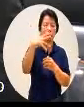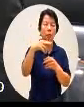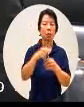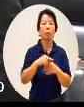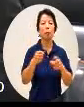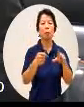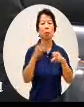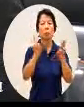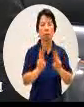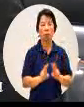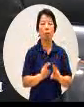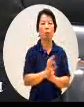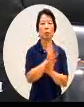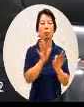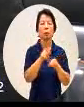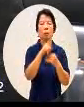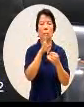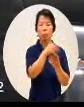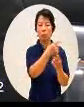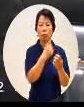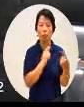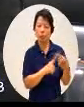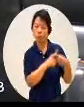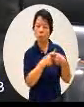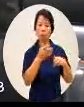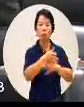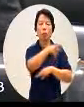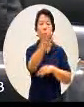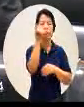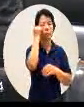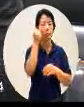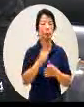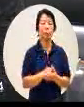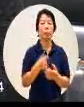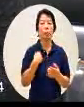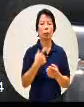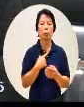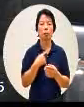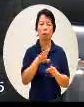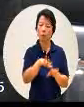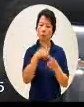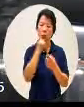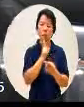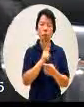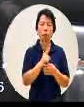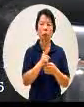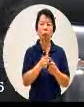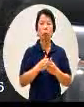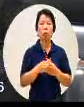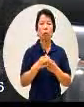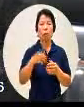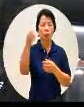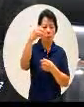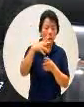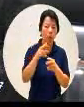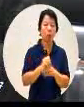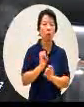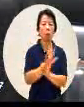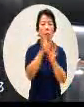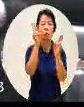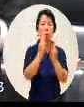大的爭執你還記得嗎記得嗎那我那時候的主張直覺就認為太陽光電